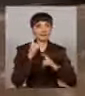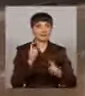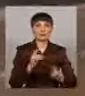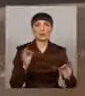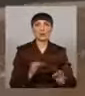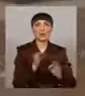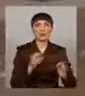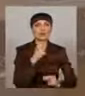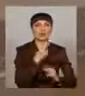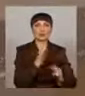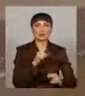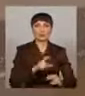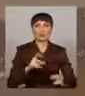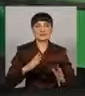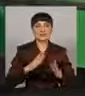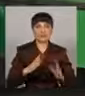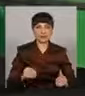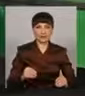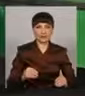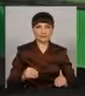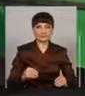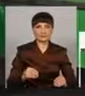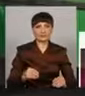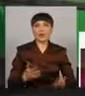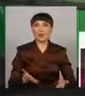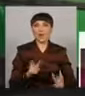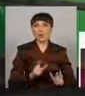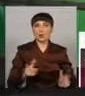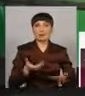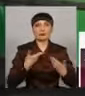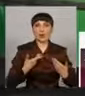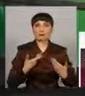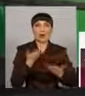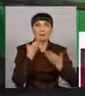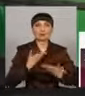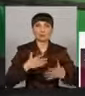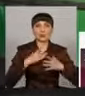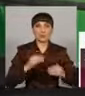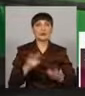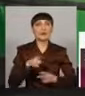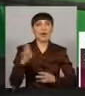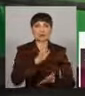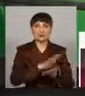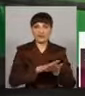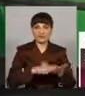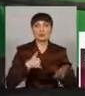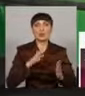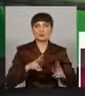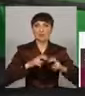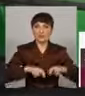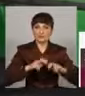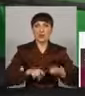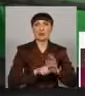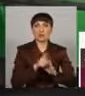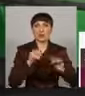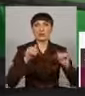никаких жалоб от жителей не поступало. Люди к нам не обращались. Если они напишут заявление, мы его рассмотрим и